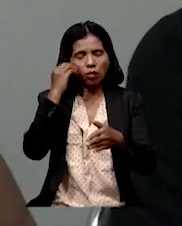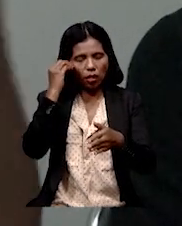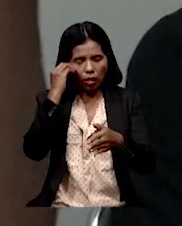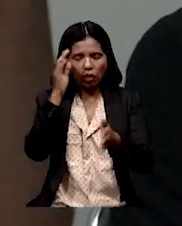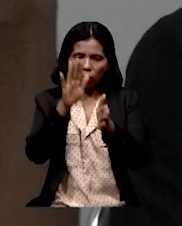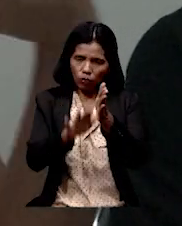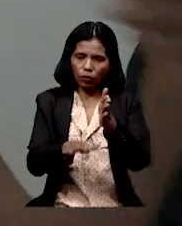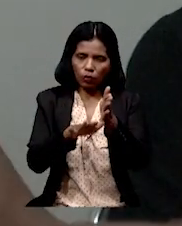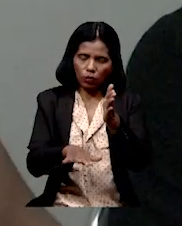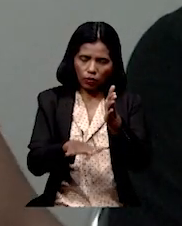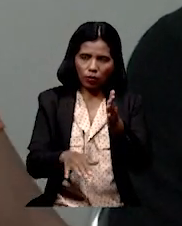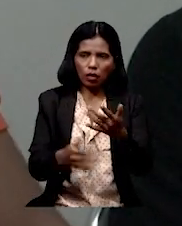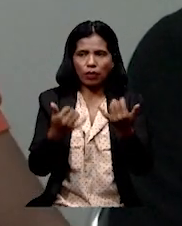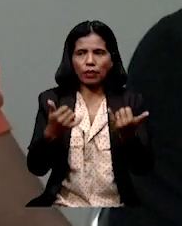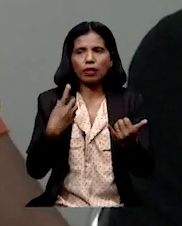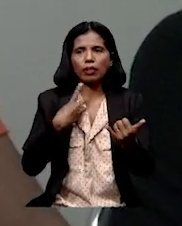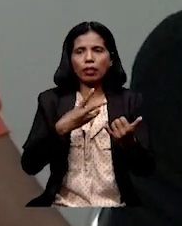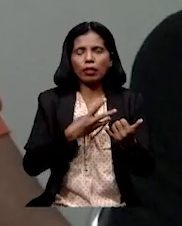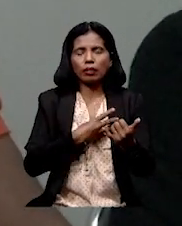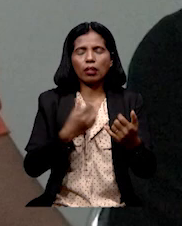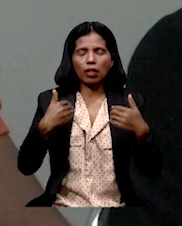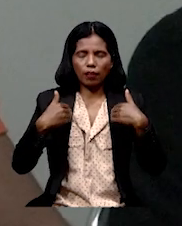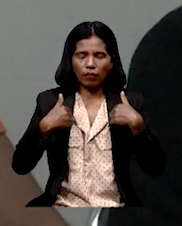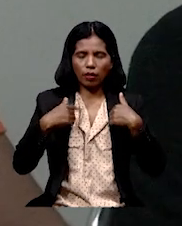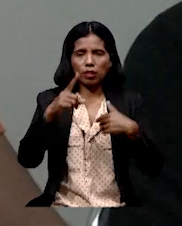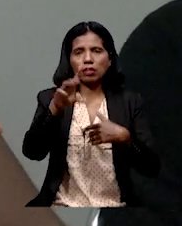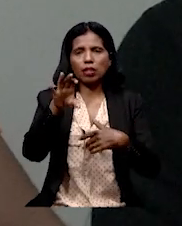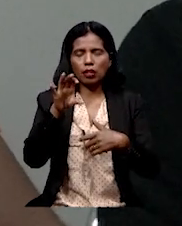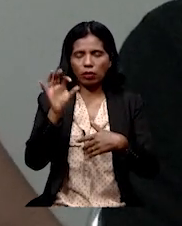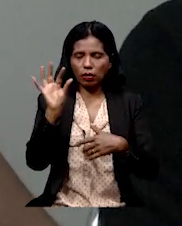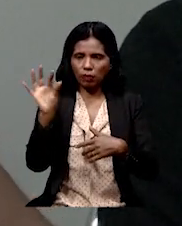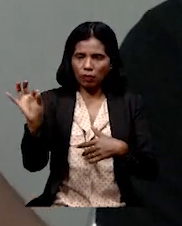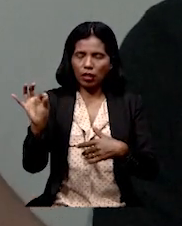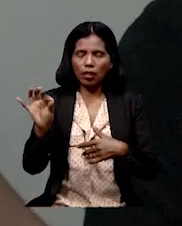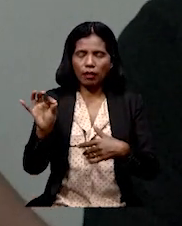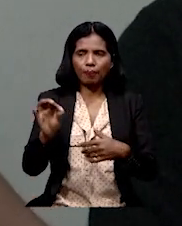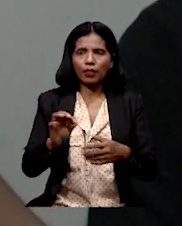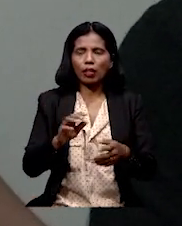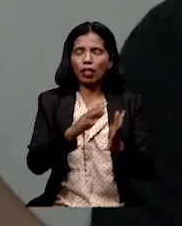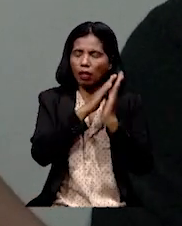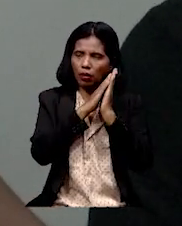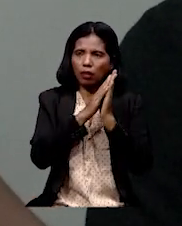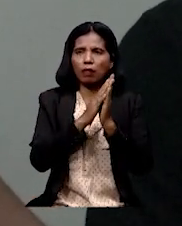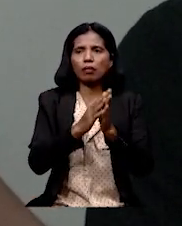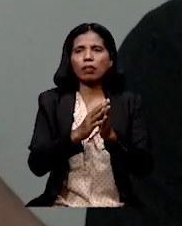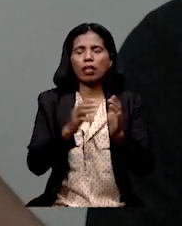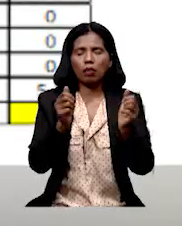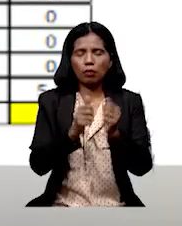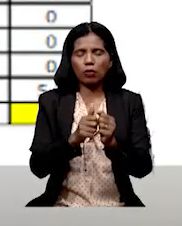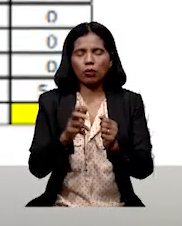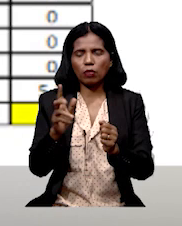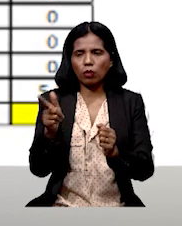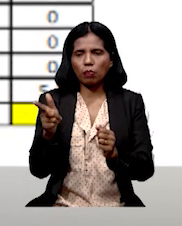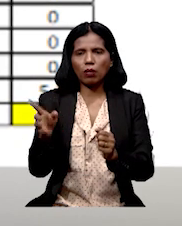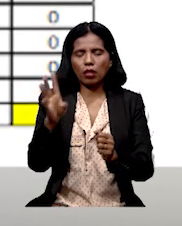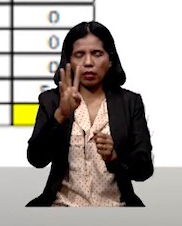de primare agora, attualmente ta basa de 69 casos. O nu kama mamu ne por volta de 46.